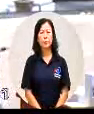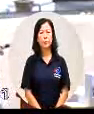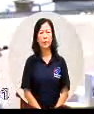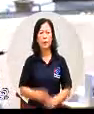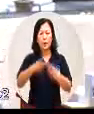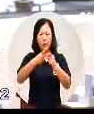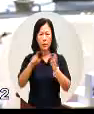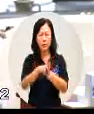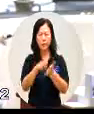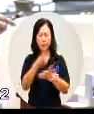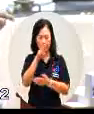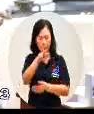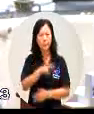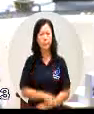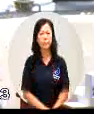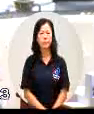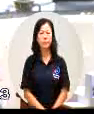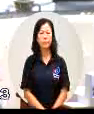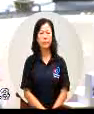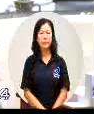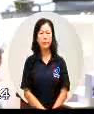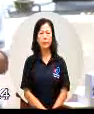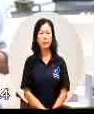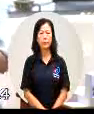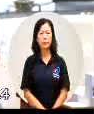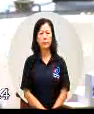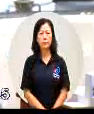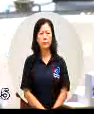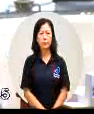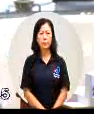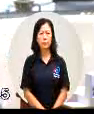第二个，请看哈，哦，下一个，